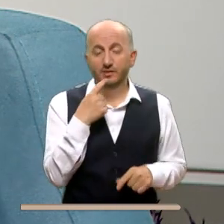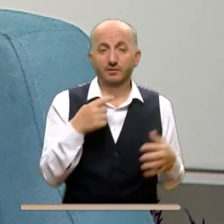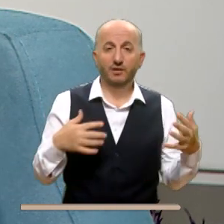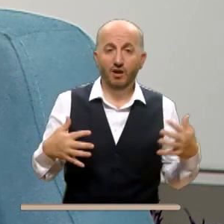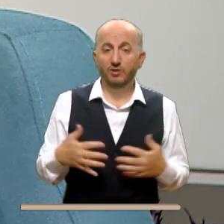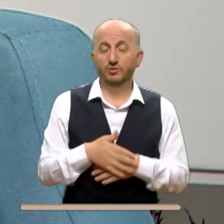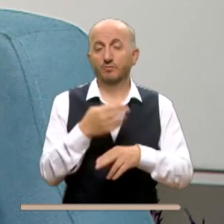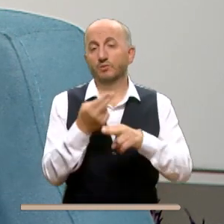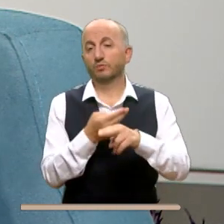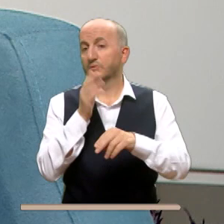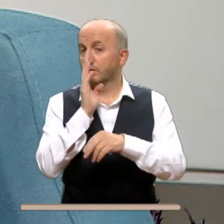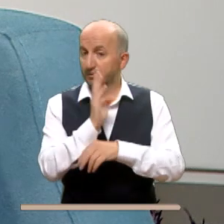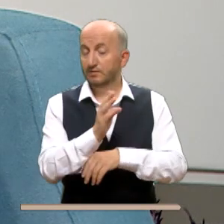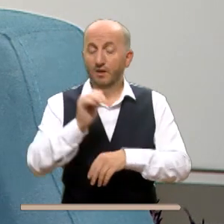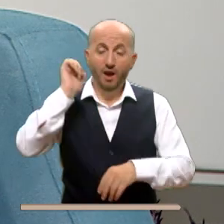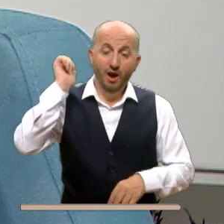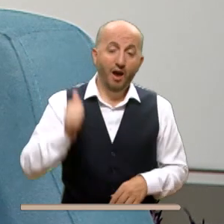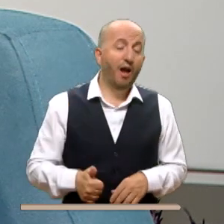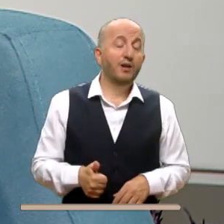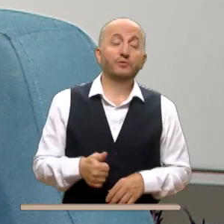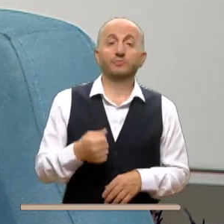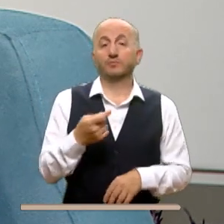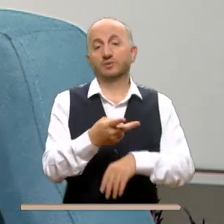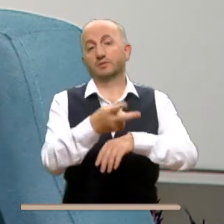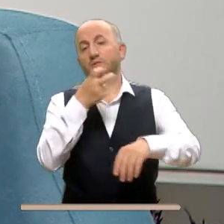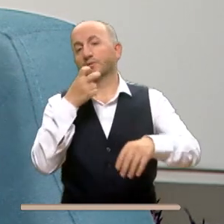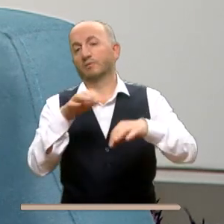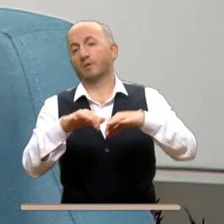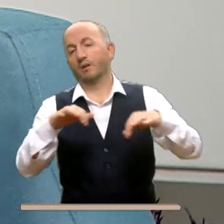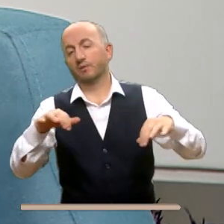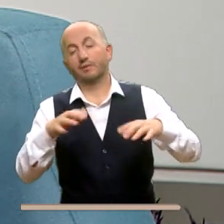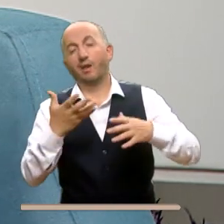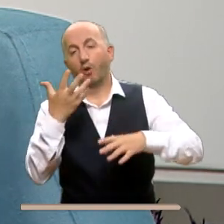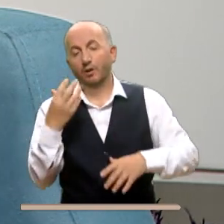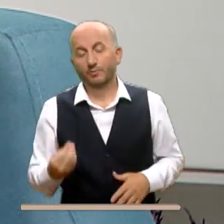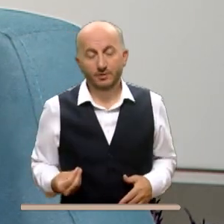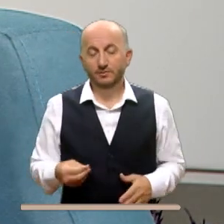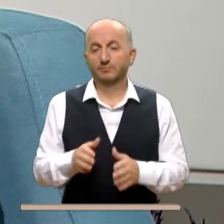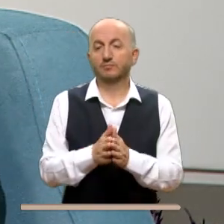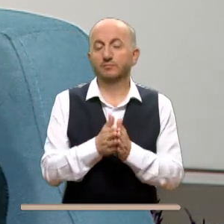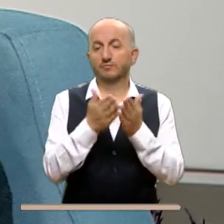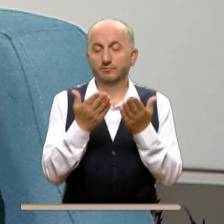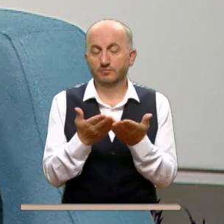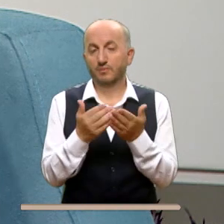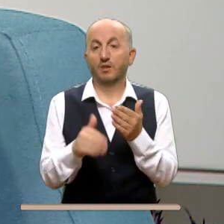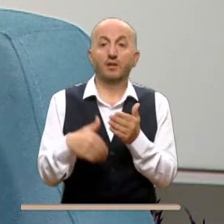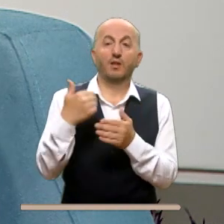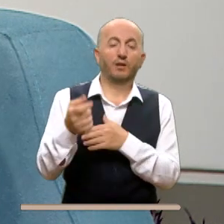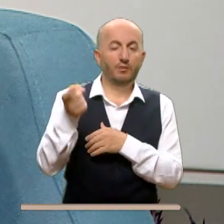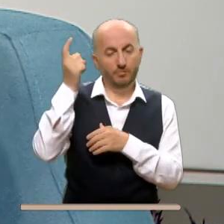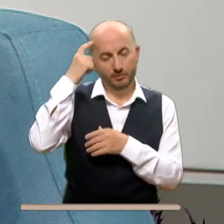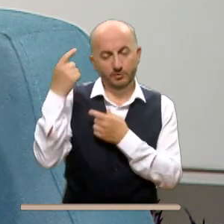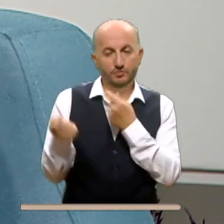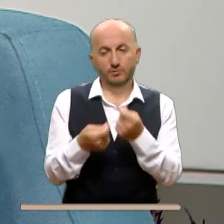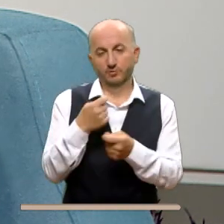akşamları kurslarına gidin. Her gün 1-2 saat ayırın. Ne olabilir? Elinize aldığınız bir metni ileride bilimsel